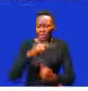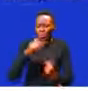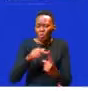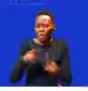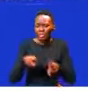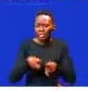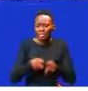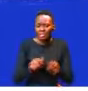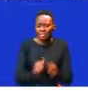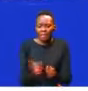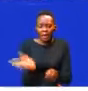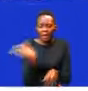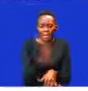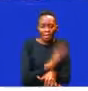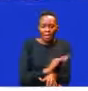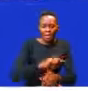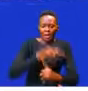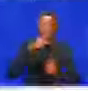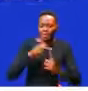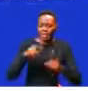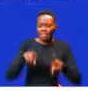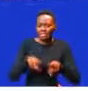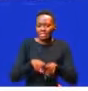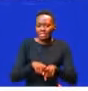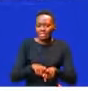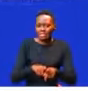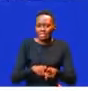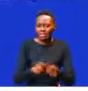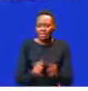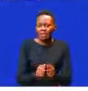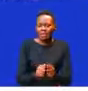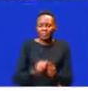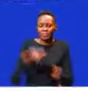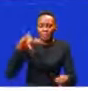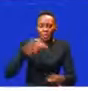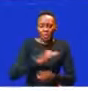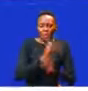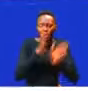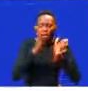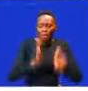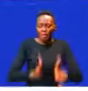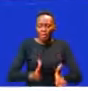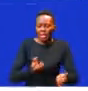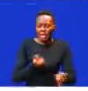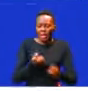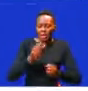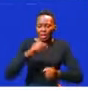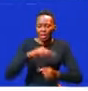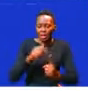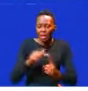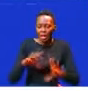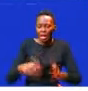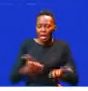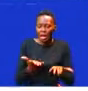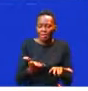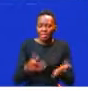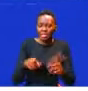lini, na ilikuwa inaendeshwa kwa njia gani, na ilitoka wakati gani, na hii